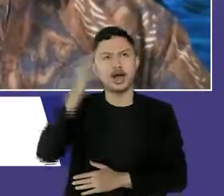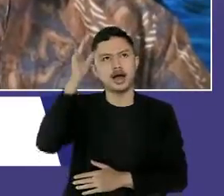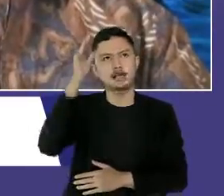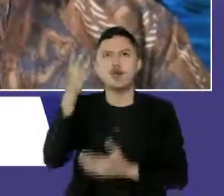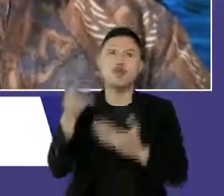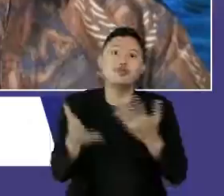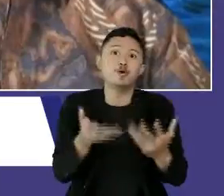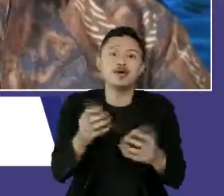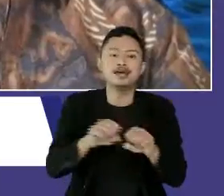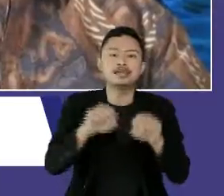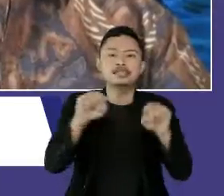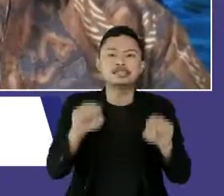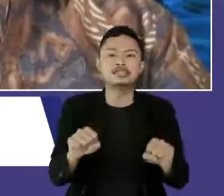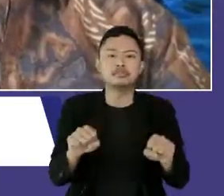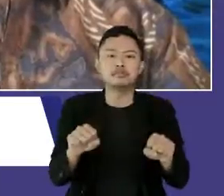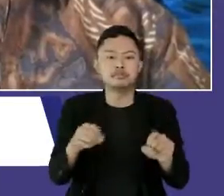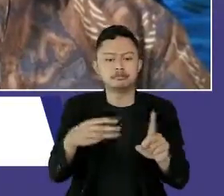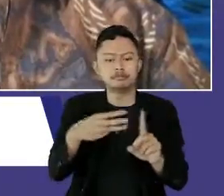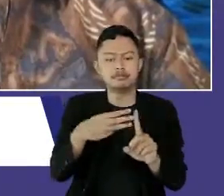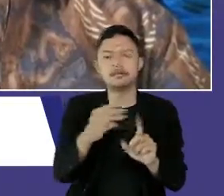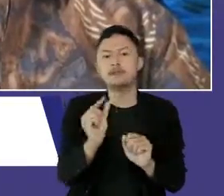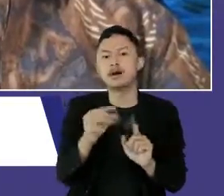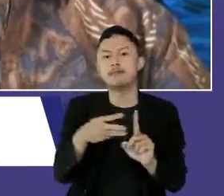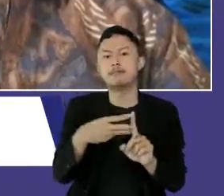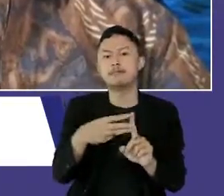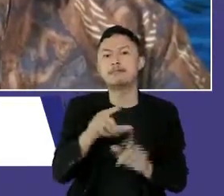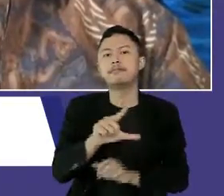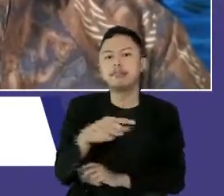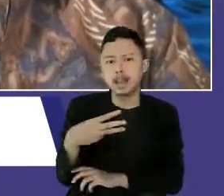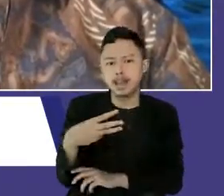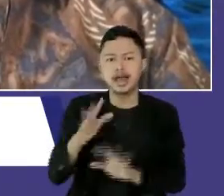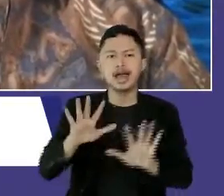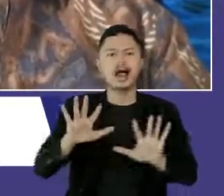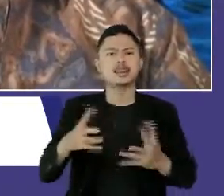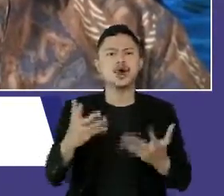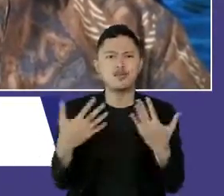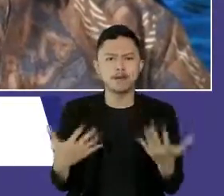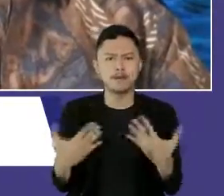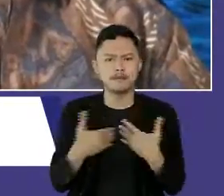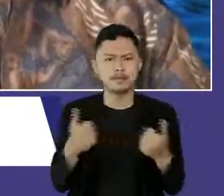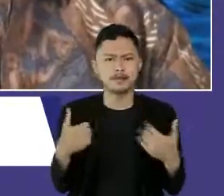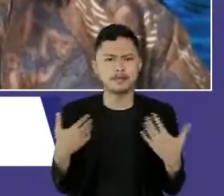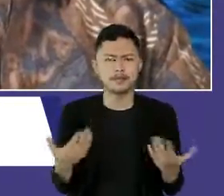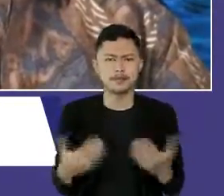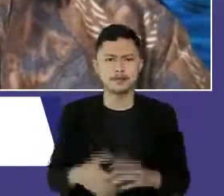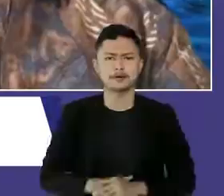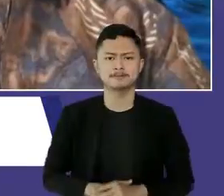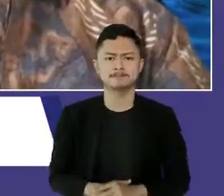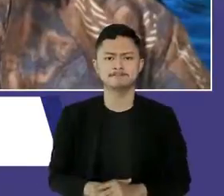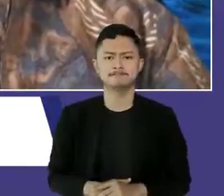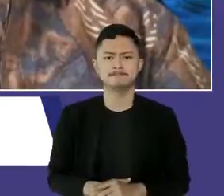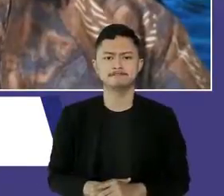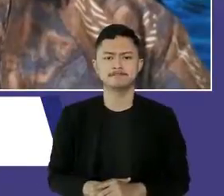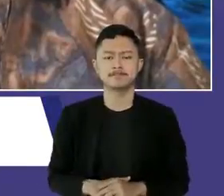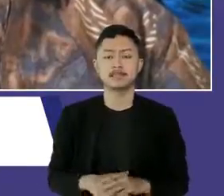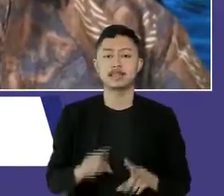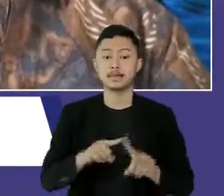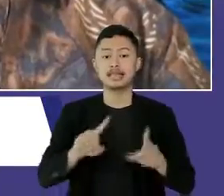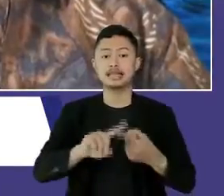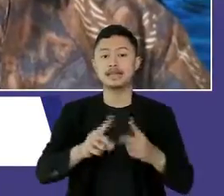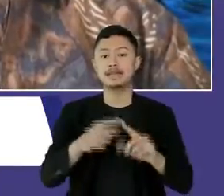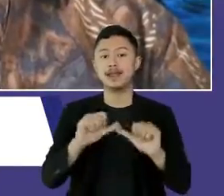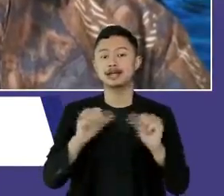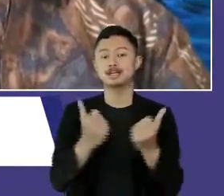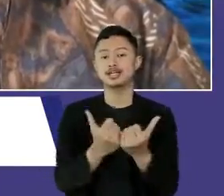tahu apakah diterapkan sistem bubble begitu kan ya. Nah, apa nih persiapan-persiapan yang mulai dilakukan dari